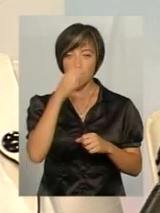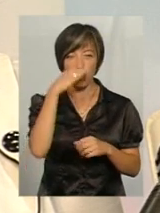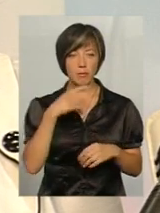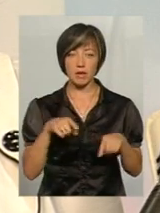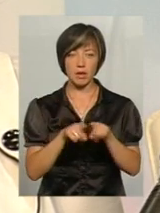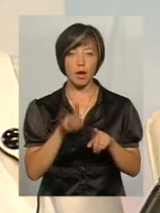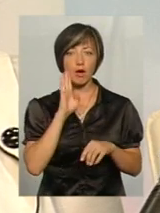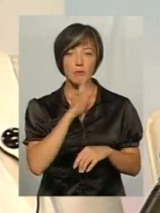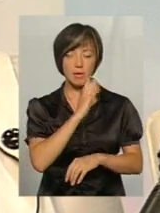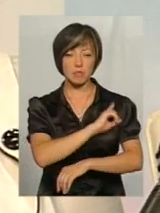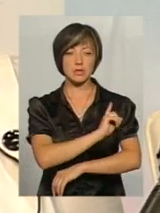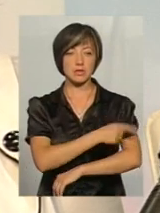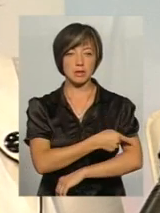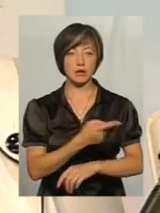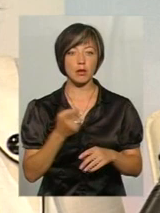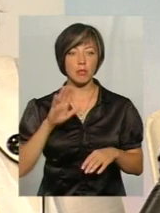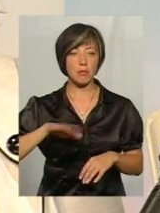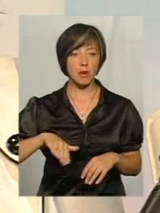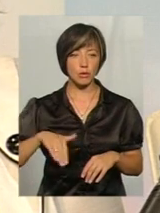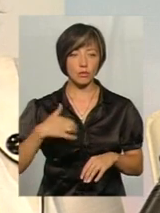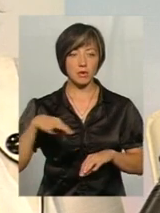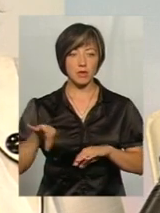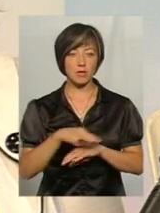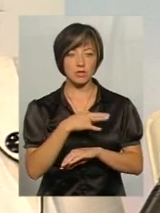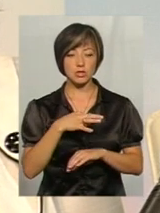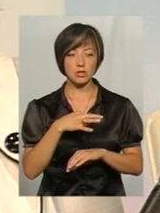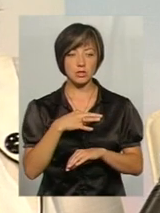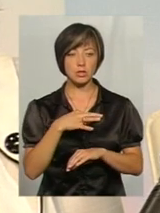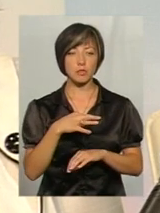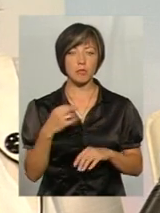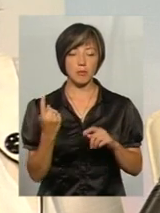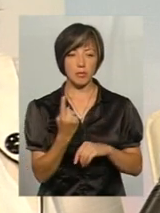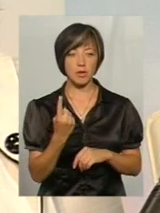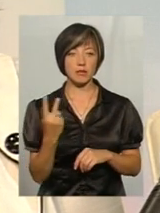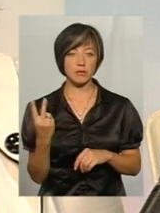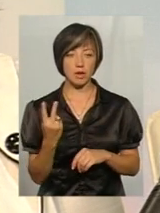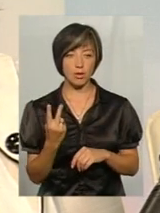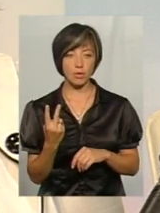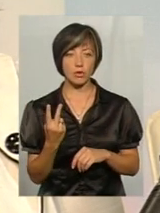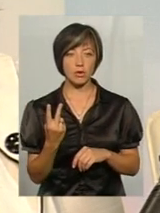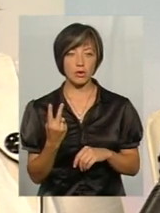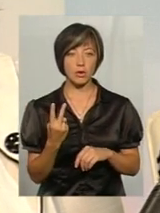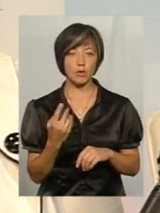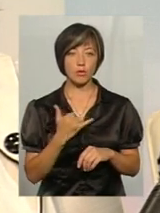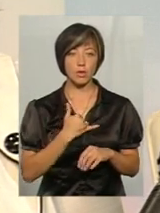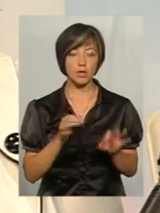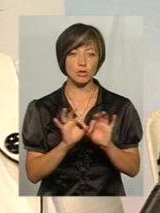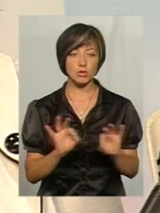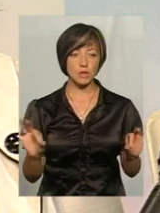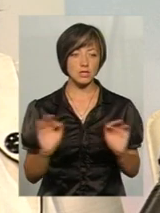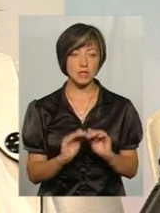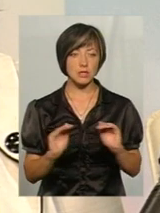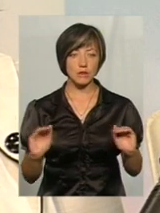мама – да. Потом я вышла замуж один раз, второй раз вышла замуж. У меня прекрасные, чудесные